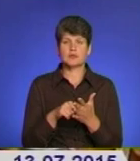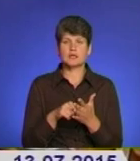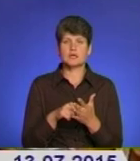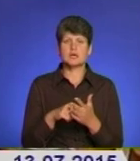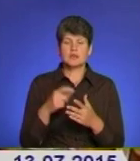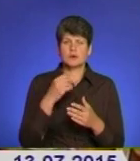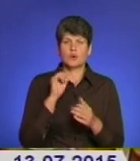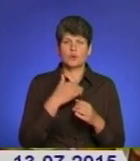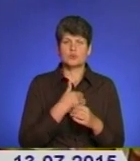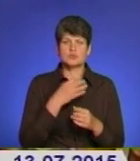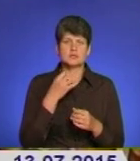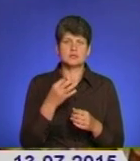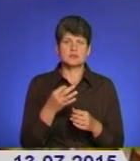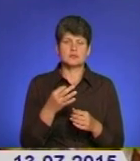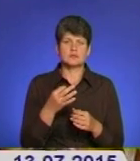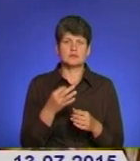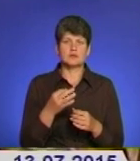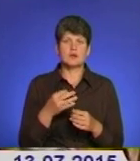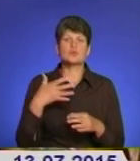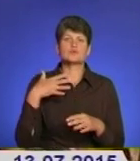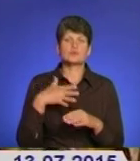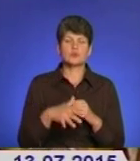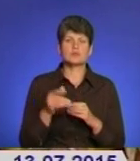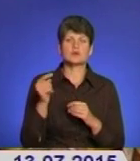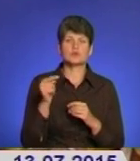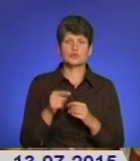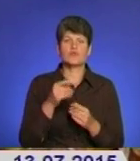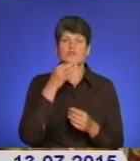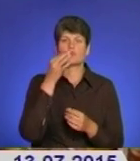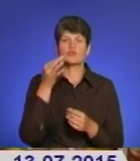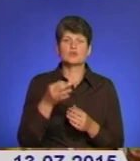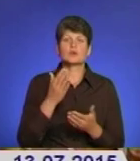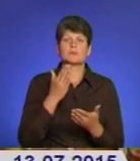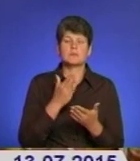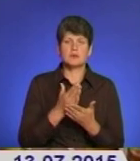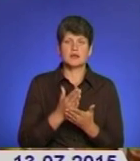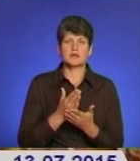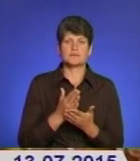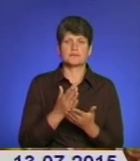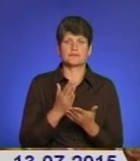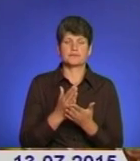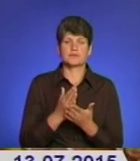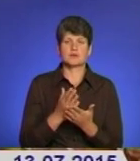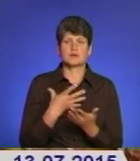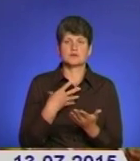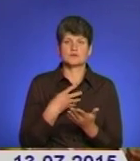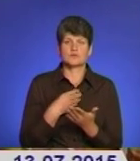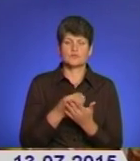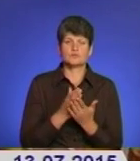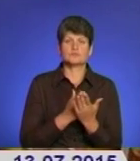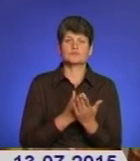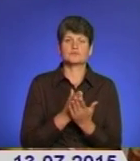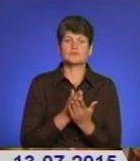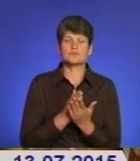сльозами. Але усвідомлено одну річ, відповідальність, яку ми маємо нести якраз за те, що